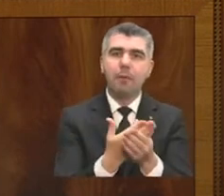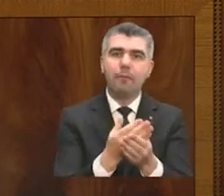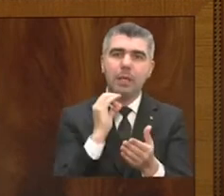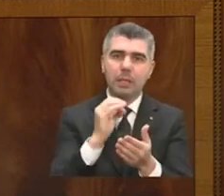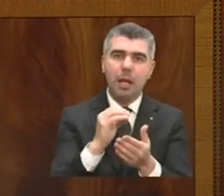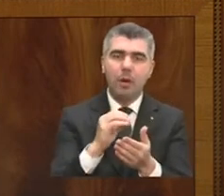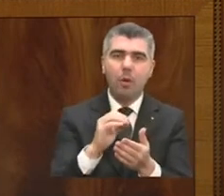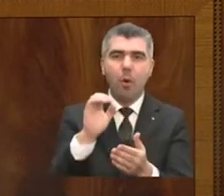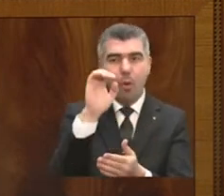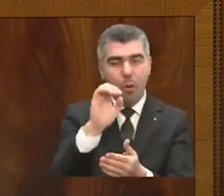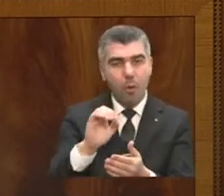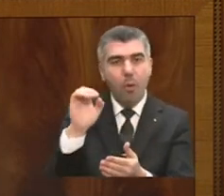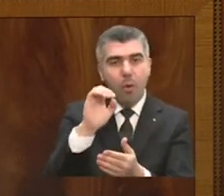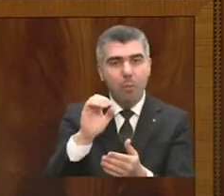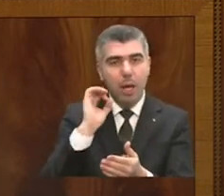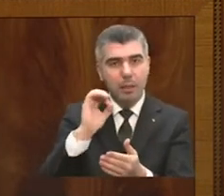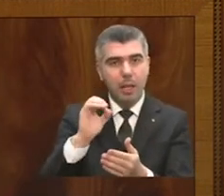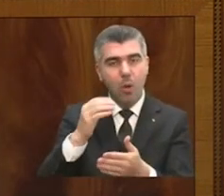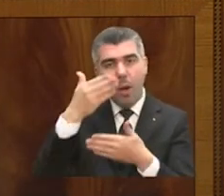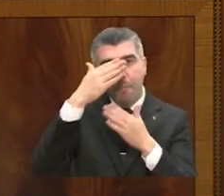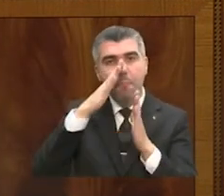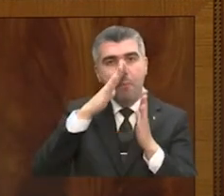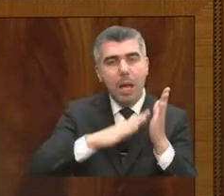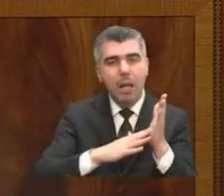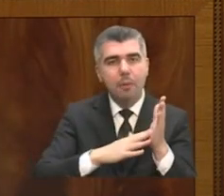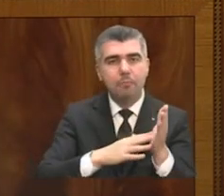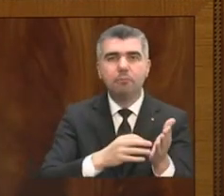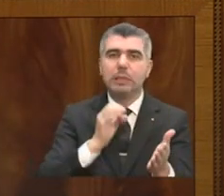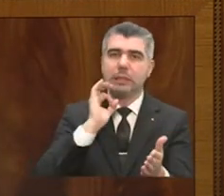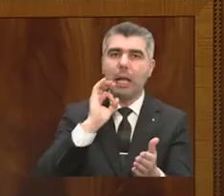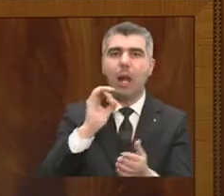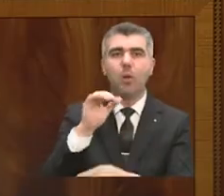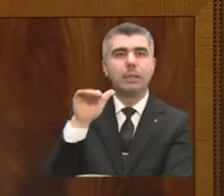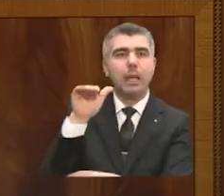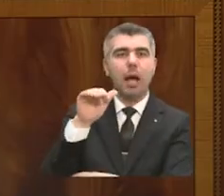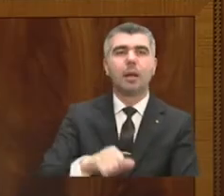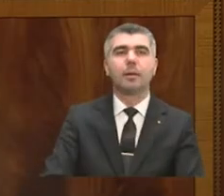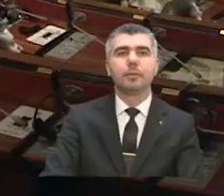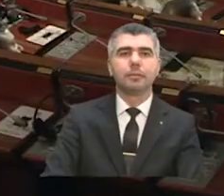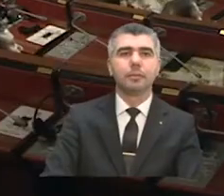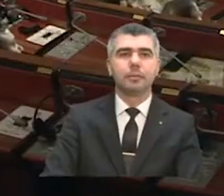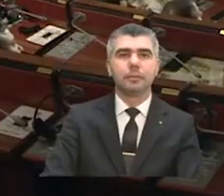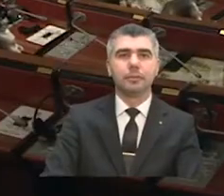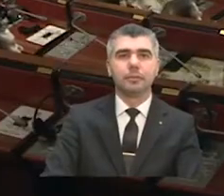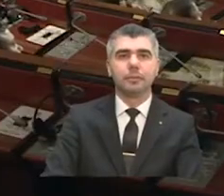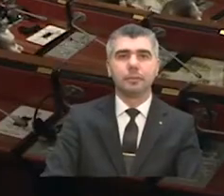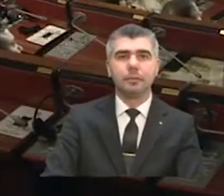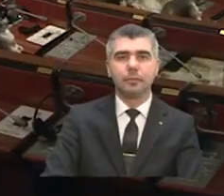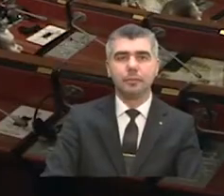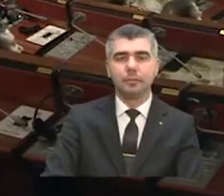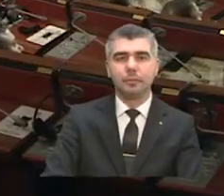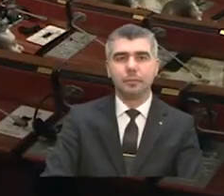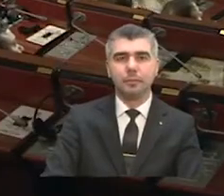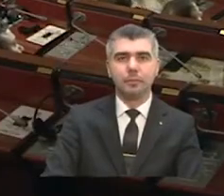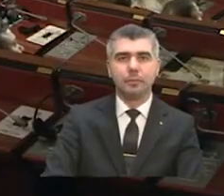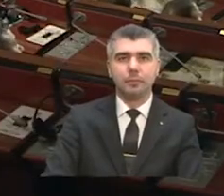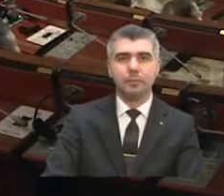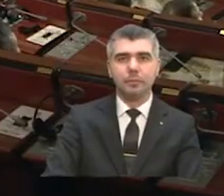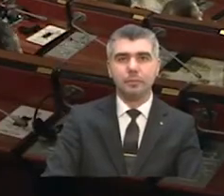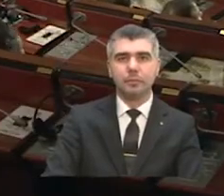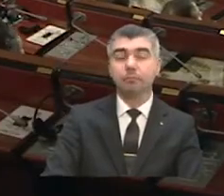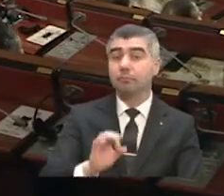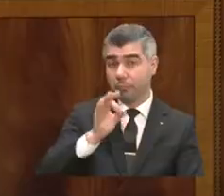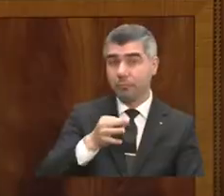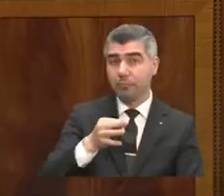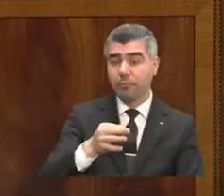témoignent justement les reconnaissances multiples et continues, y compris de certains pays européens pour la